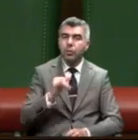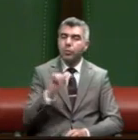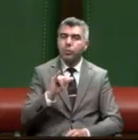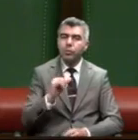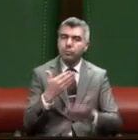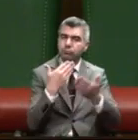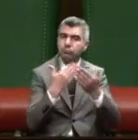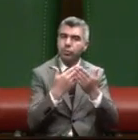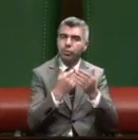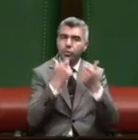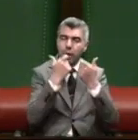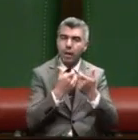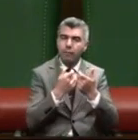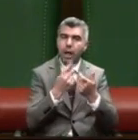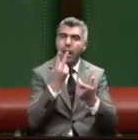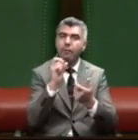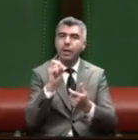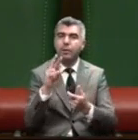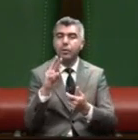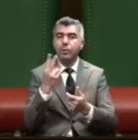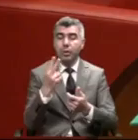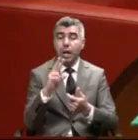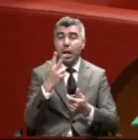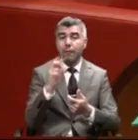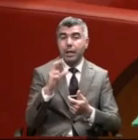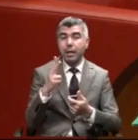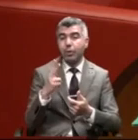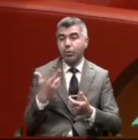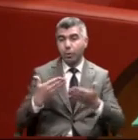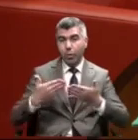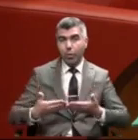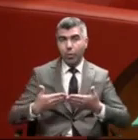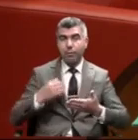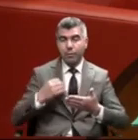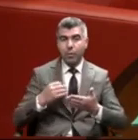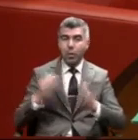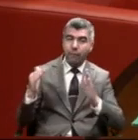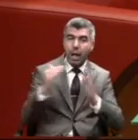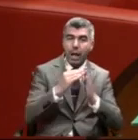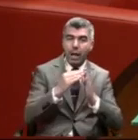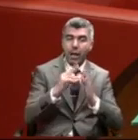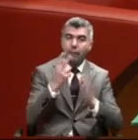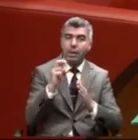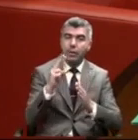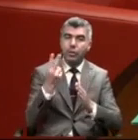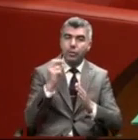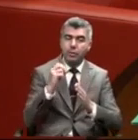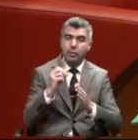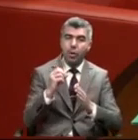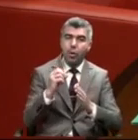الواقع في 2022 23 اليوم في النهايه تاع 2022 اكتوبر